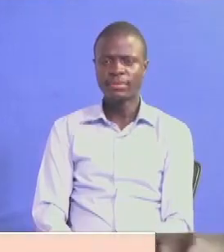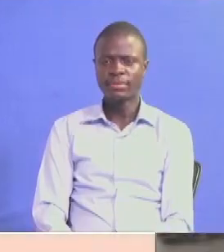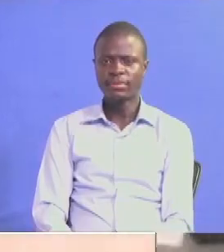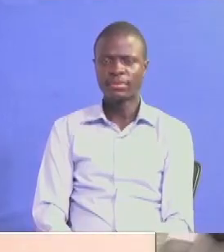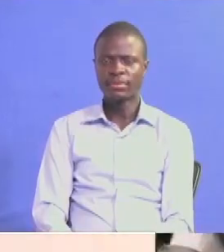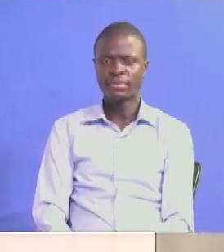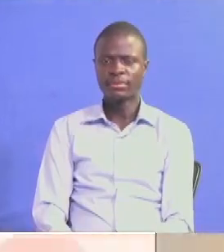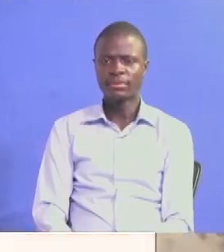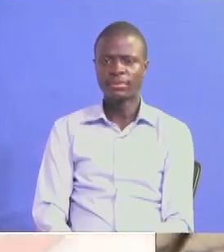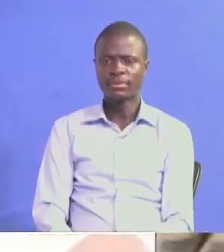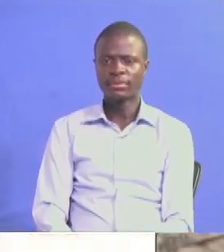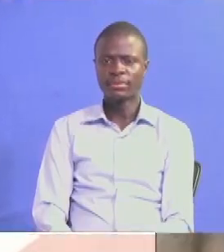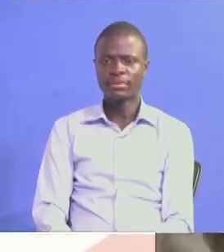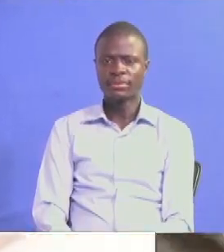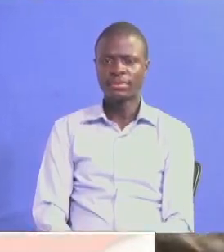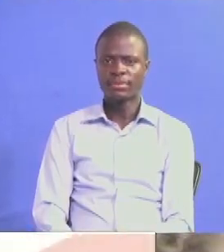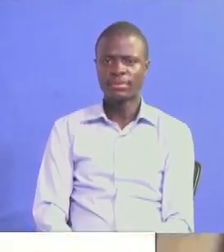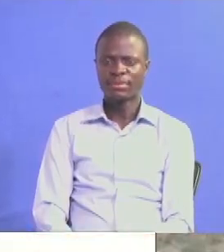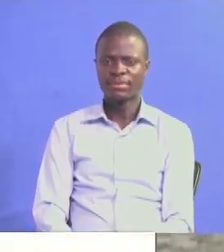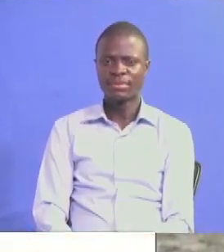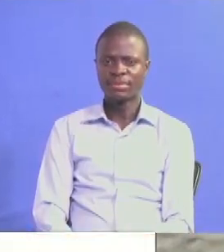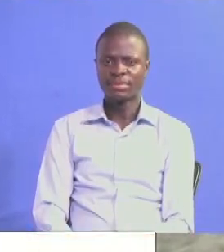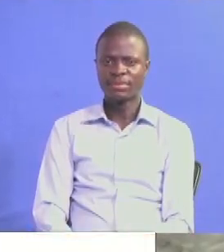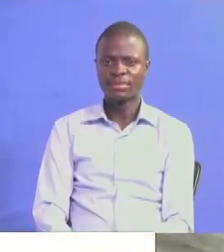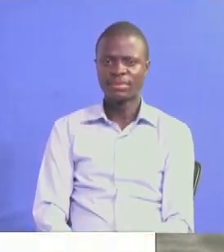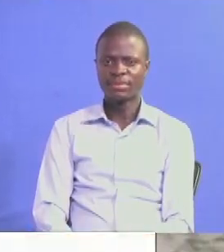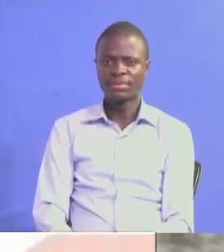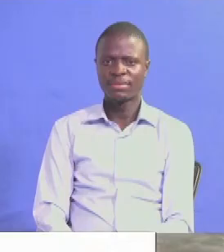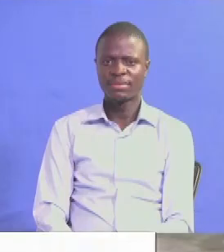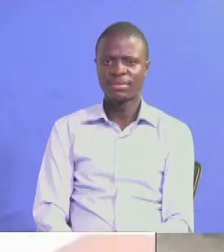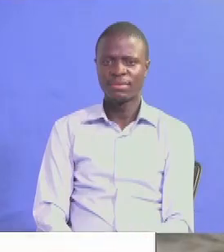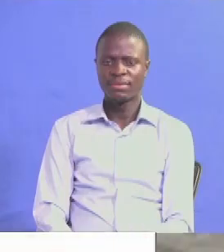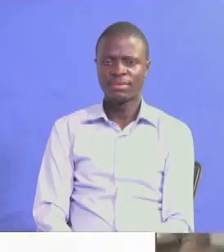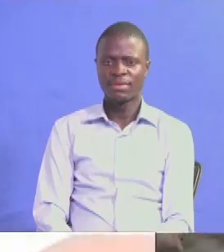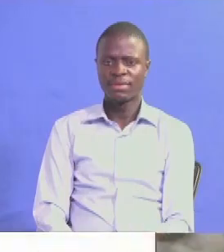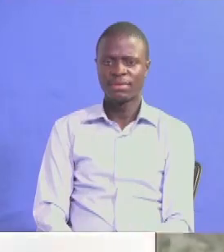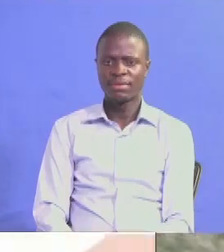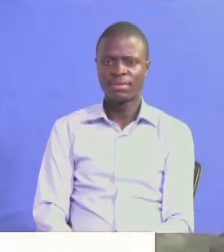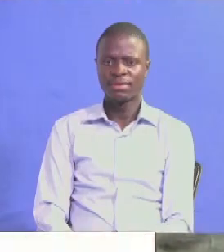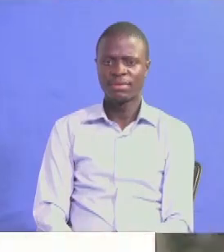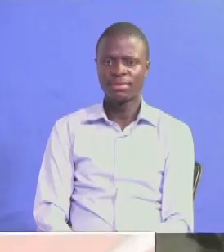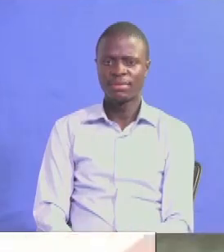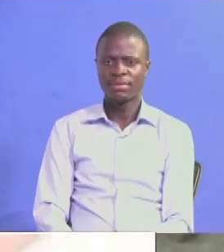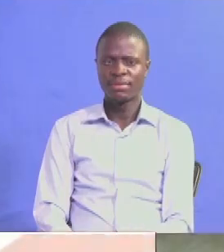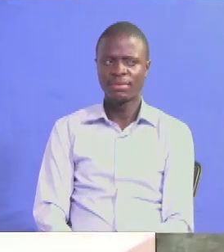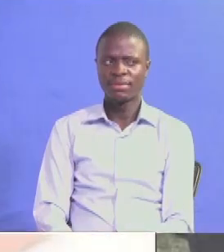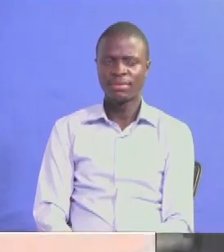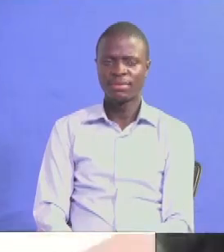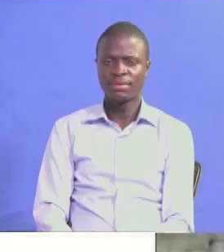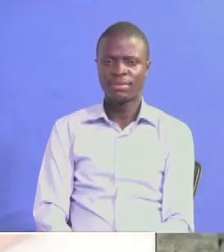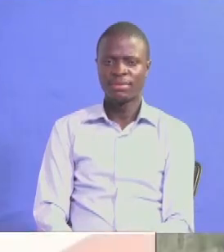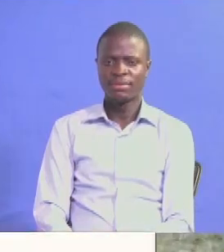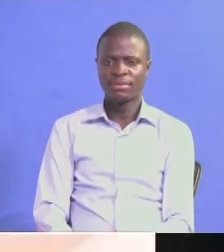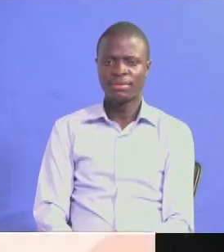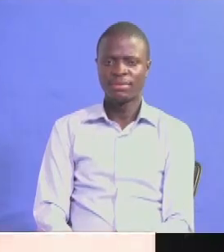imejitolea kufanikisha ugatuzi ambao unahusisha uhamishaji Wa mamlaka na ufadhili kutoka kwa serikali Ya kitaifa Hadi serikali Za kaunti